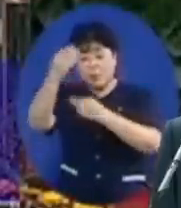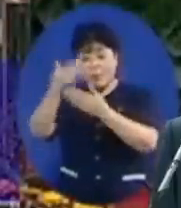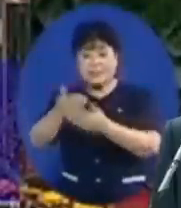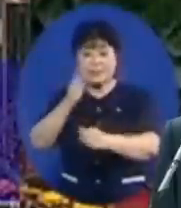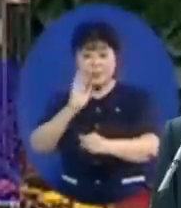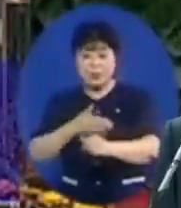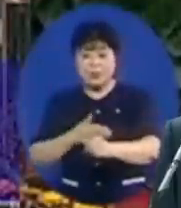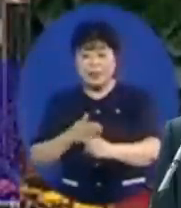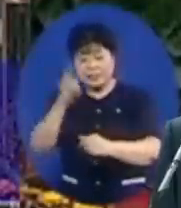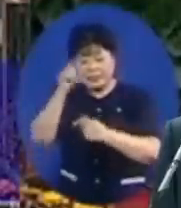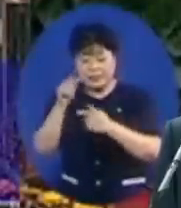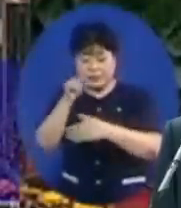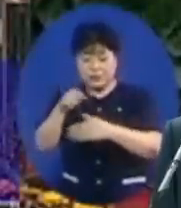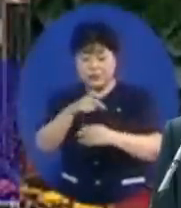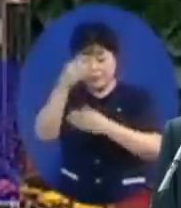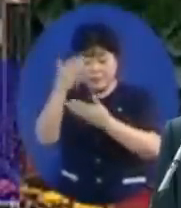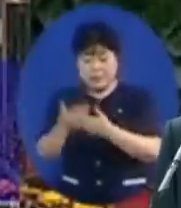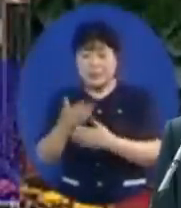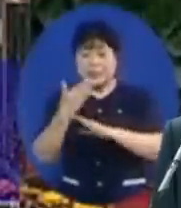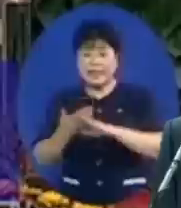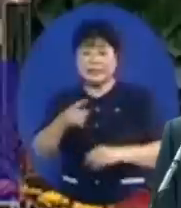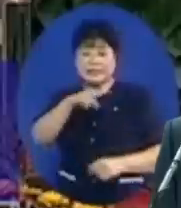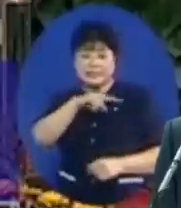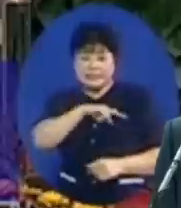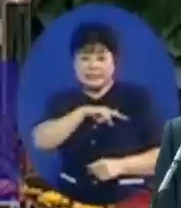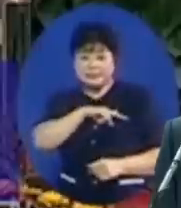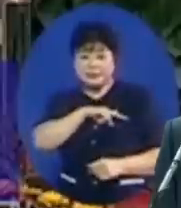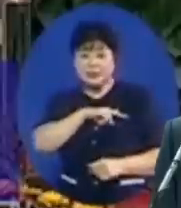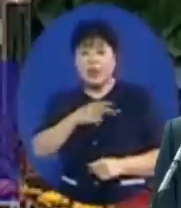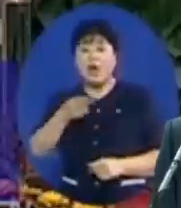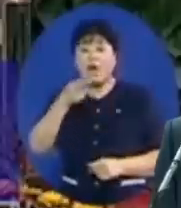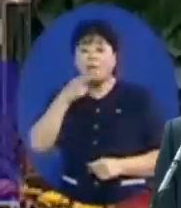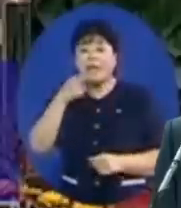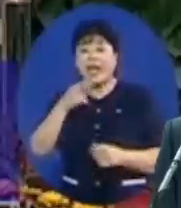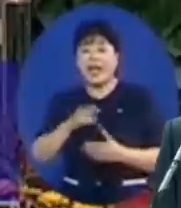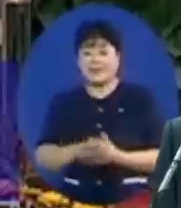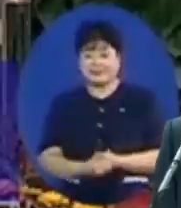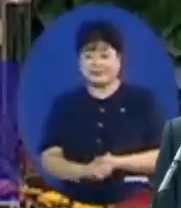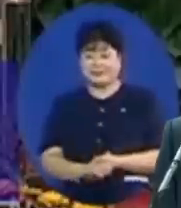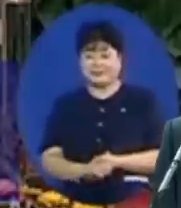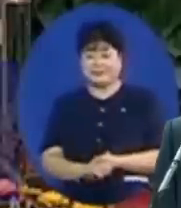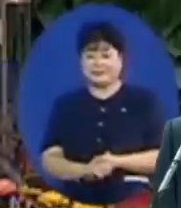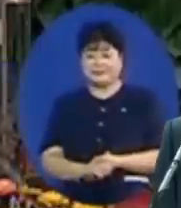없나니 천하 사람 중에 구원을 받을 만한 다른 이름을 우리에게 주신 일이 없다.